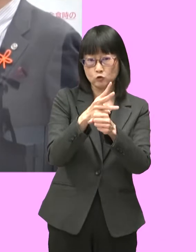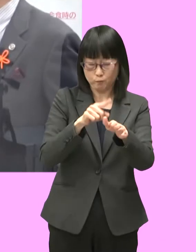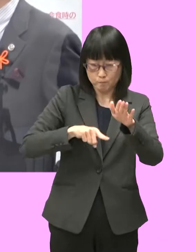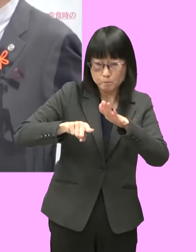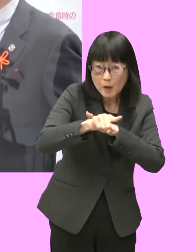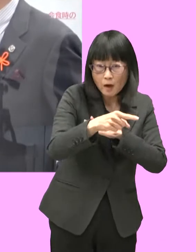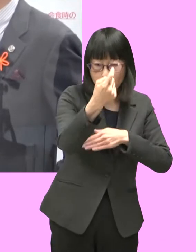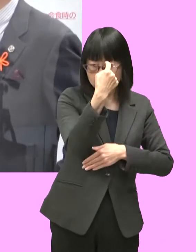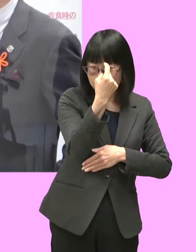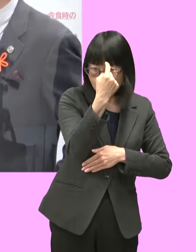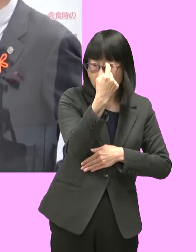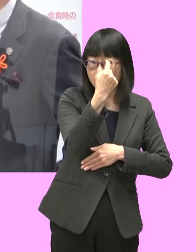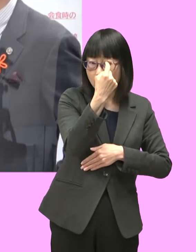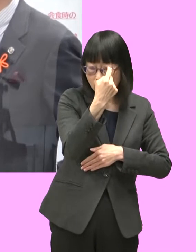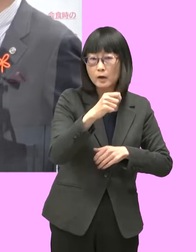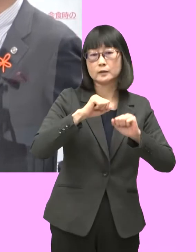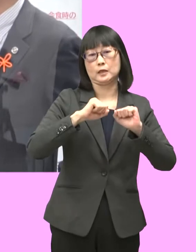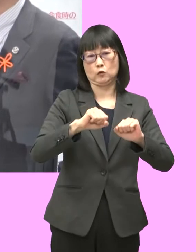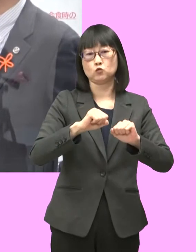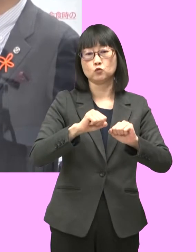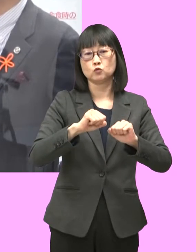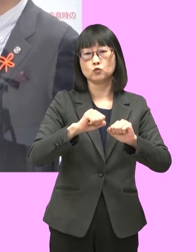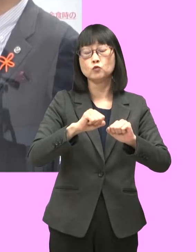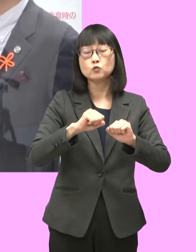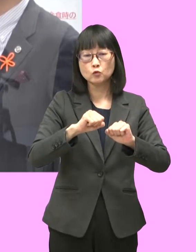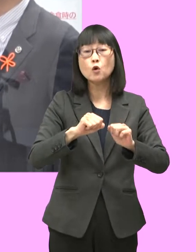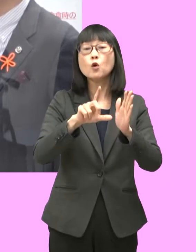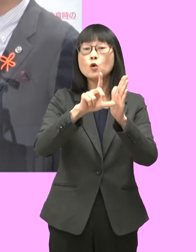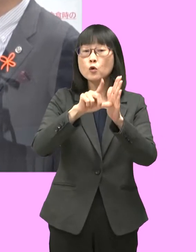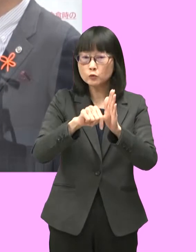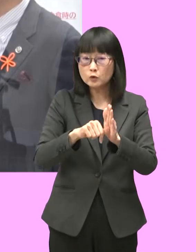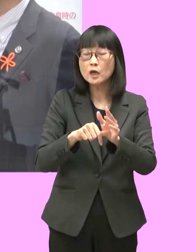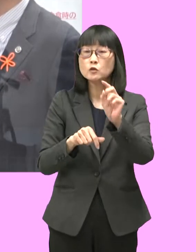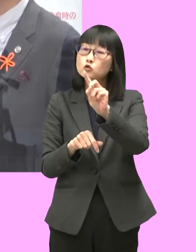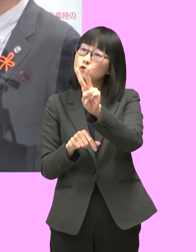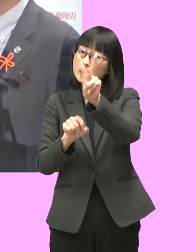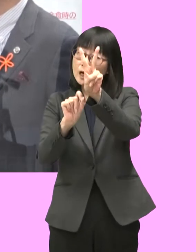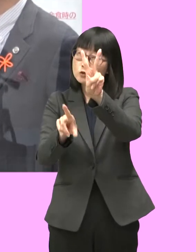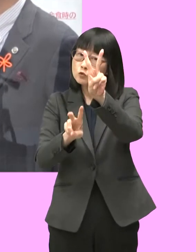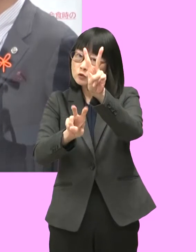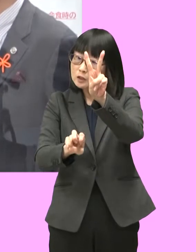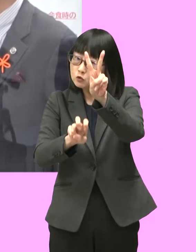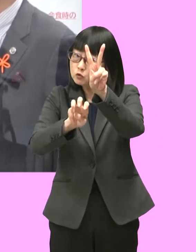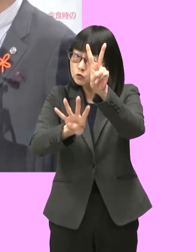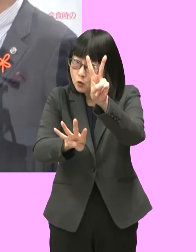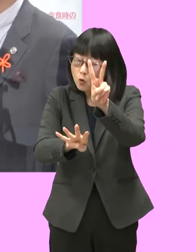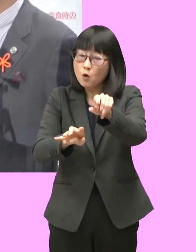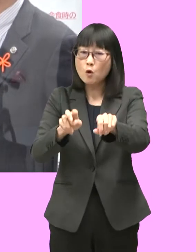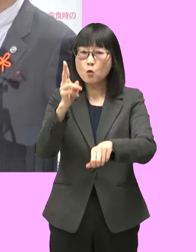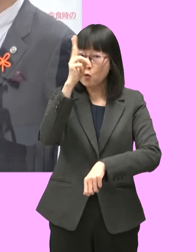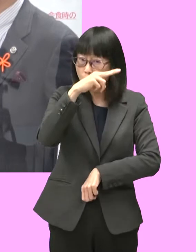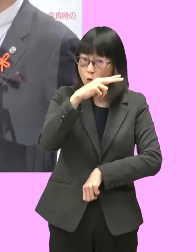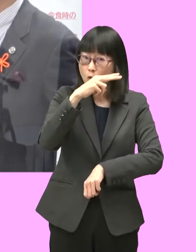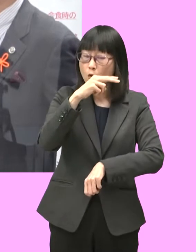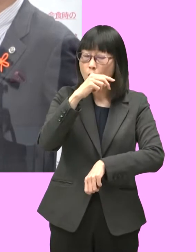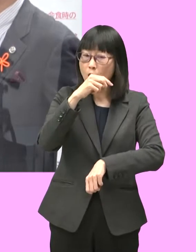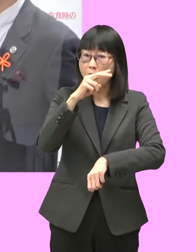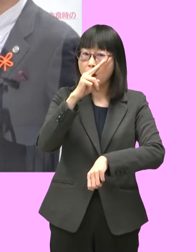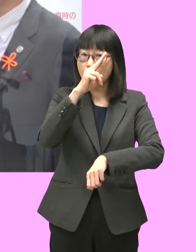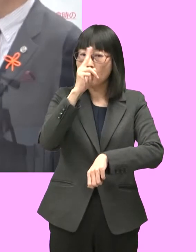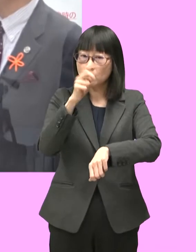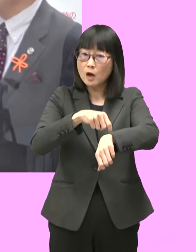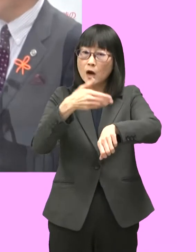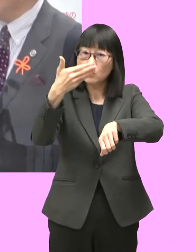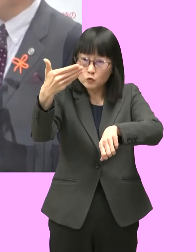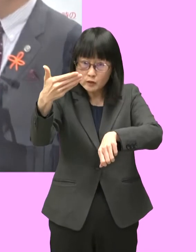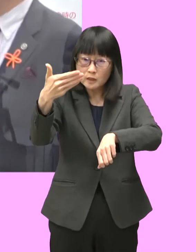公開をさせていただくというものであります。期日は12月24日午後9時からでありまして、保健福祉セン